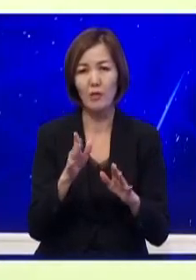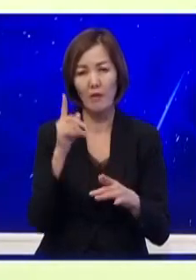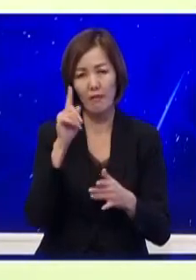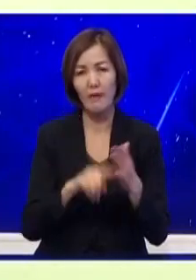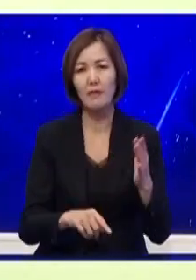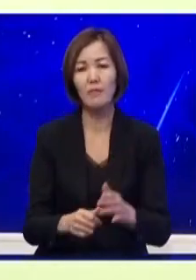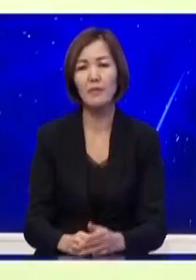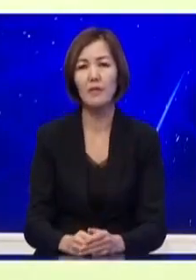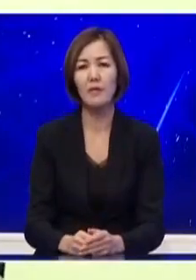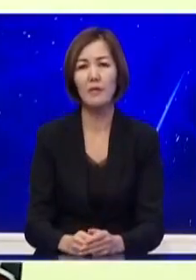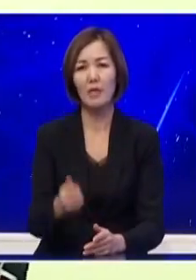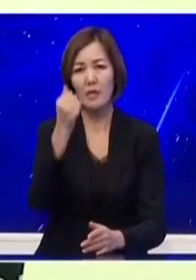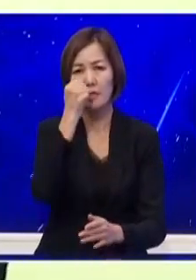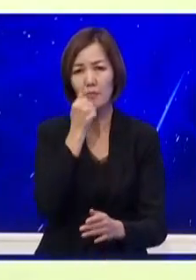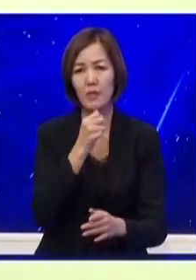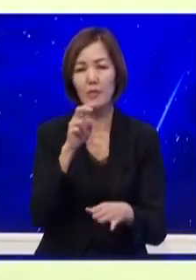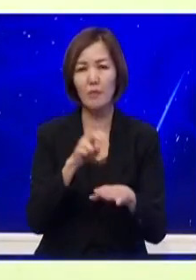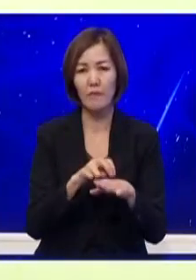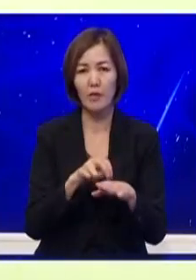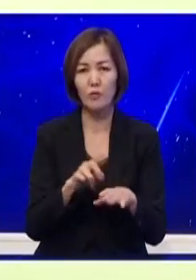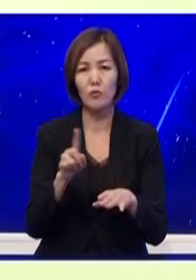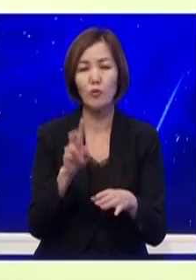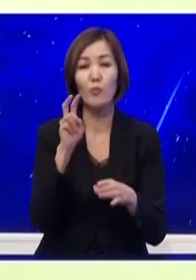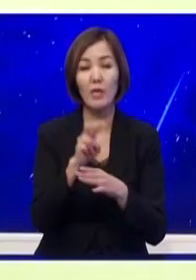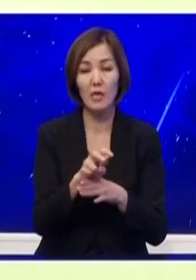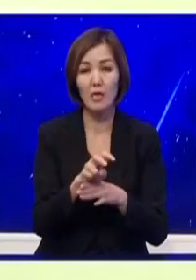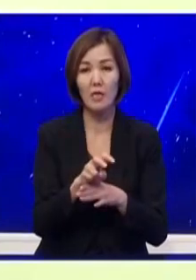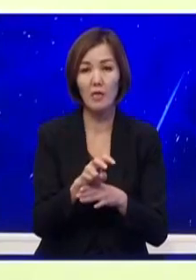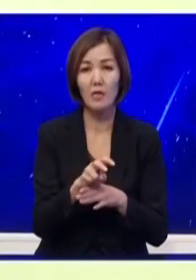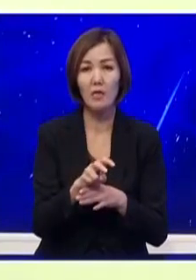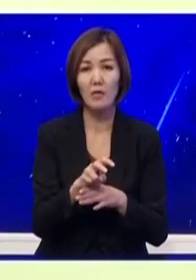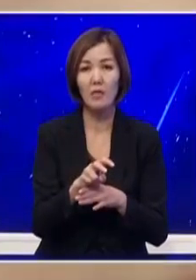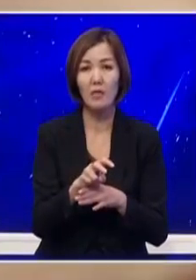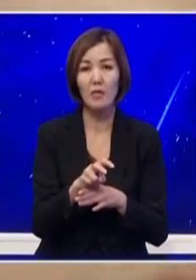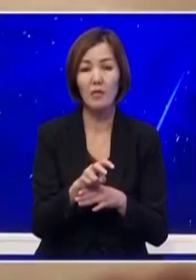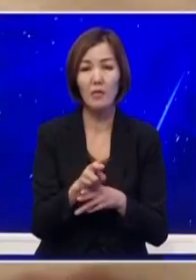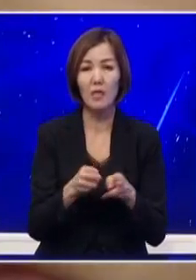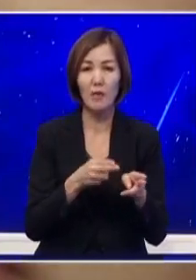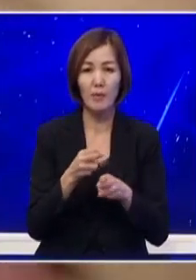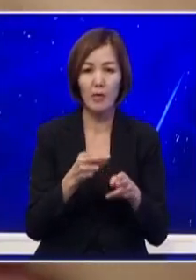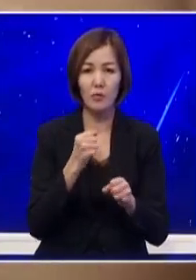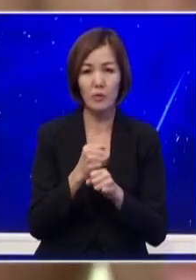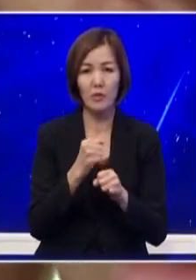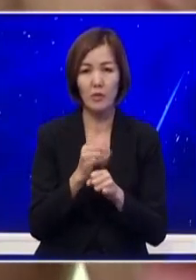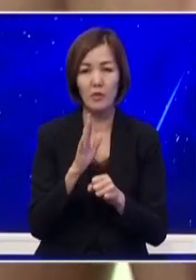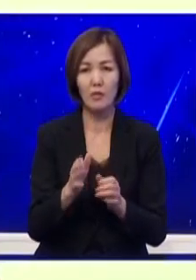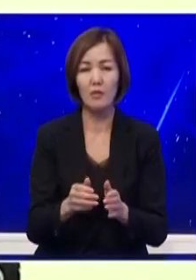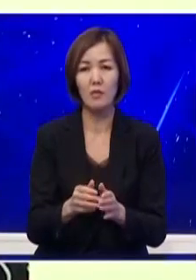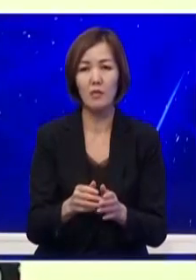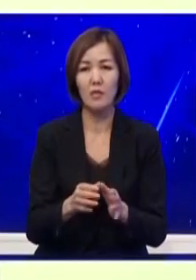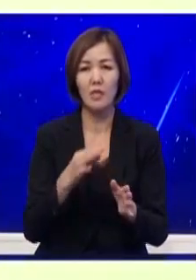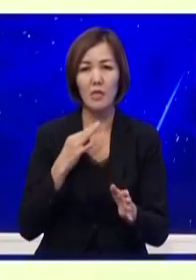надеемся. Спасибо врачу, что приехал и возьмется за такую операцию. Мой сын